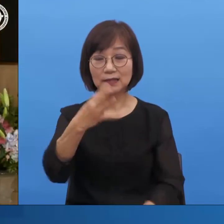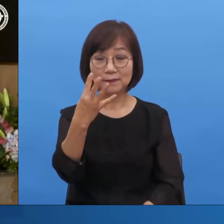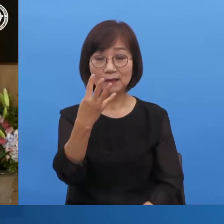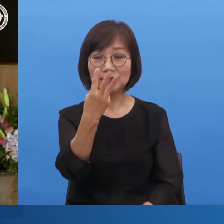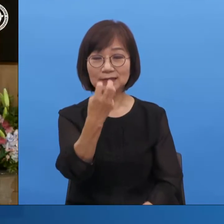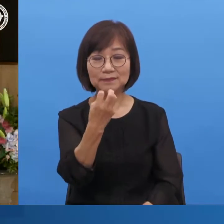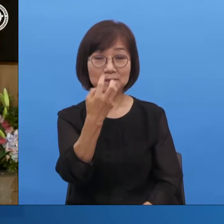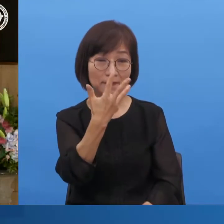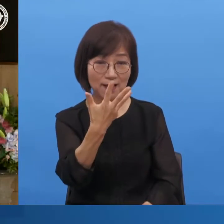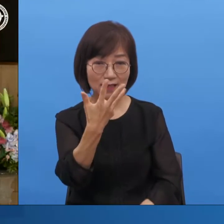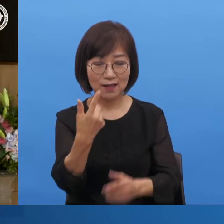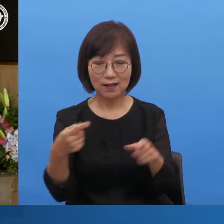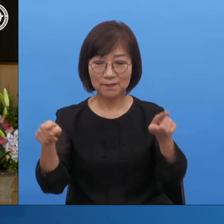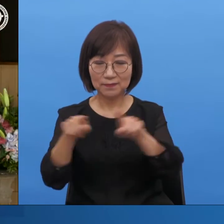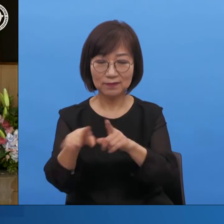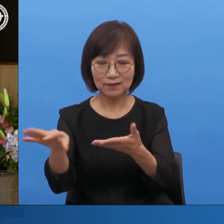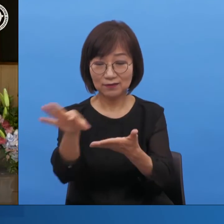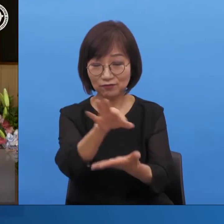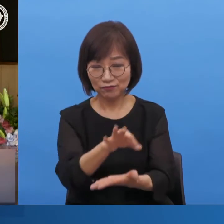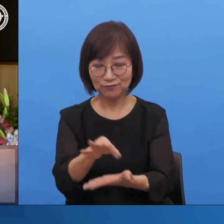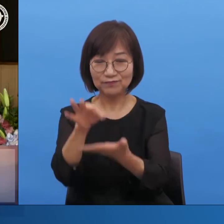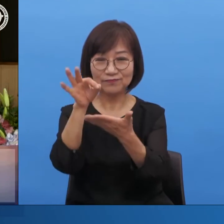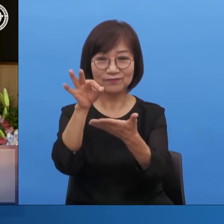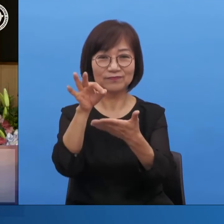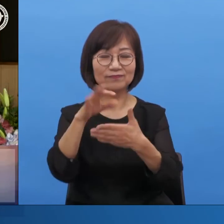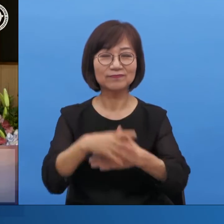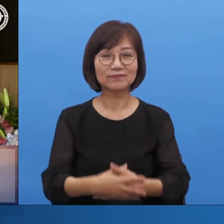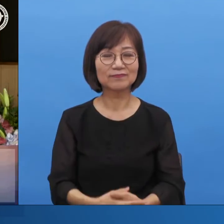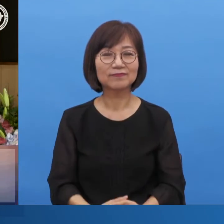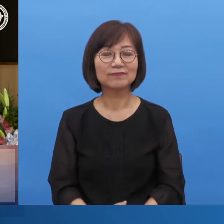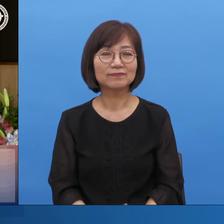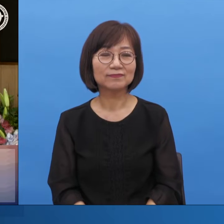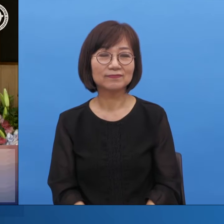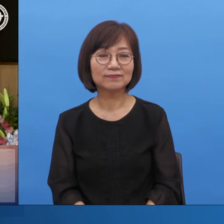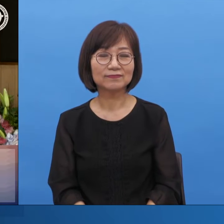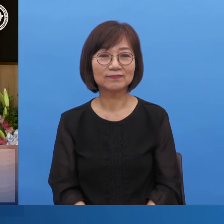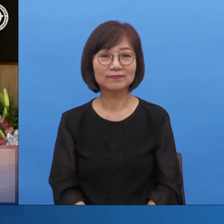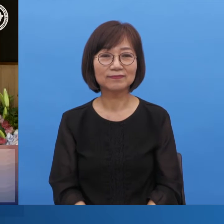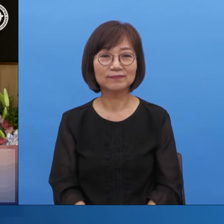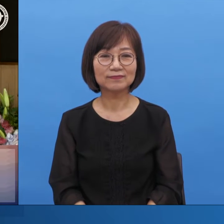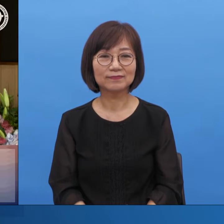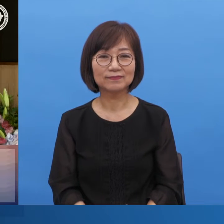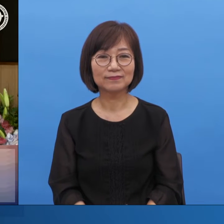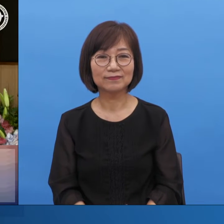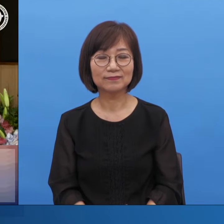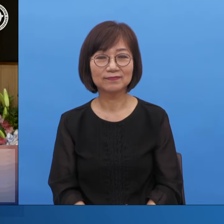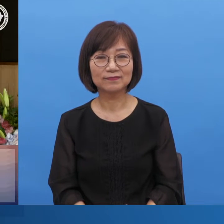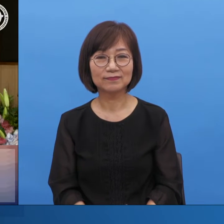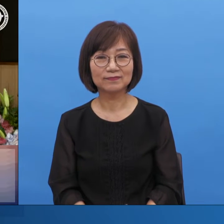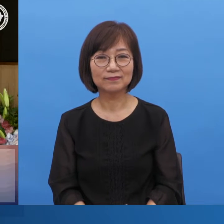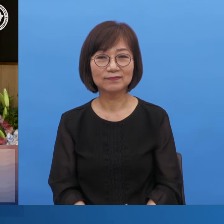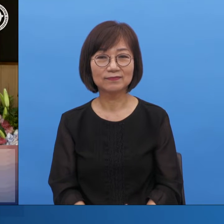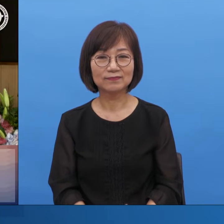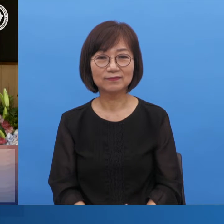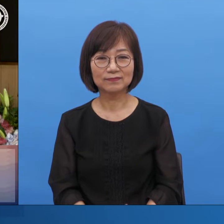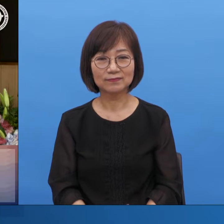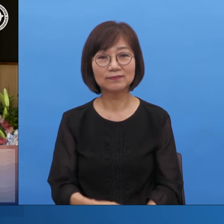438장 찬양하시면서 준비하신 예물을 드리도록 하겠습니다. Let us sing hymn number 438 as we give our prepared offerings to the Lord.